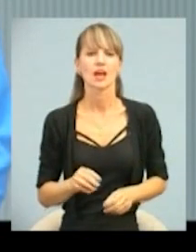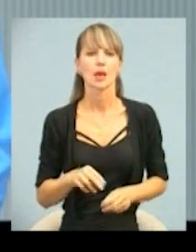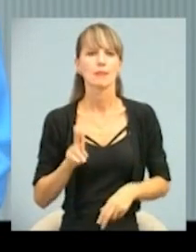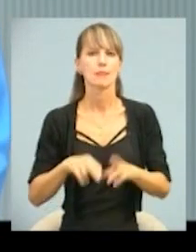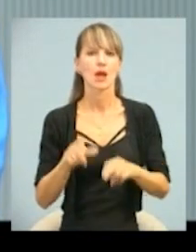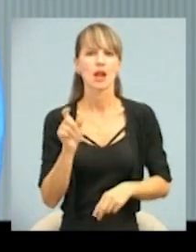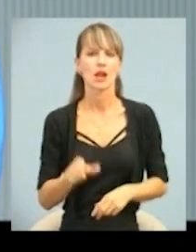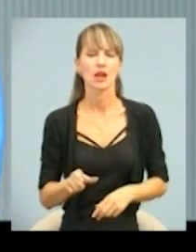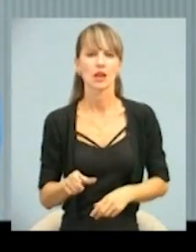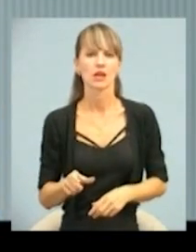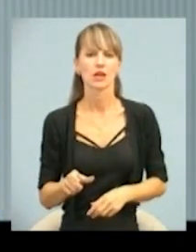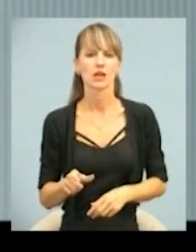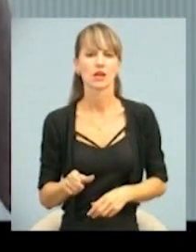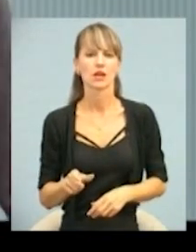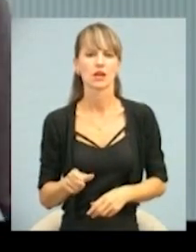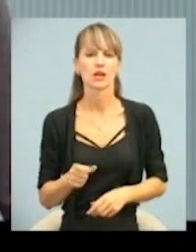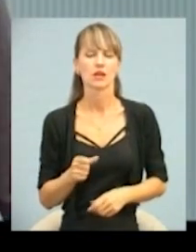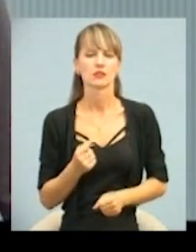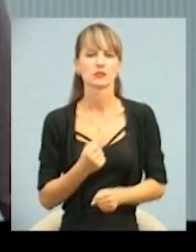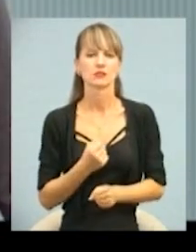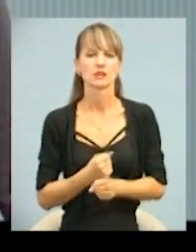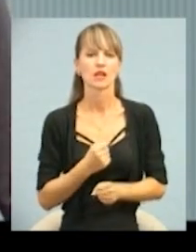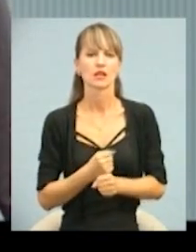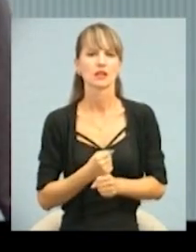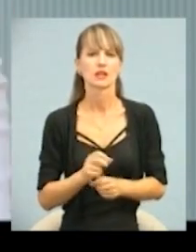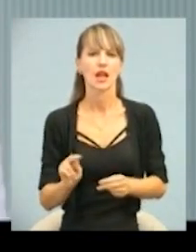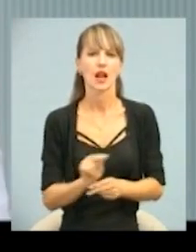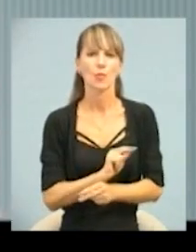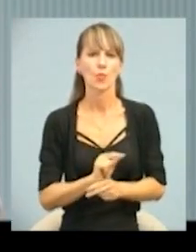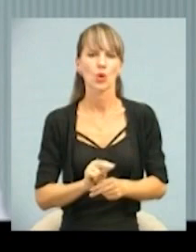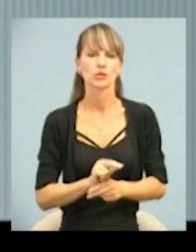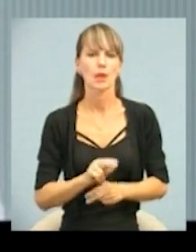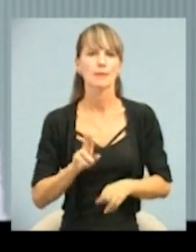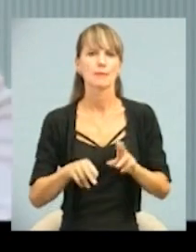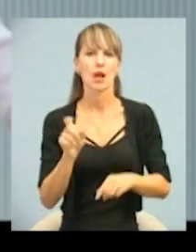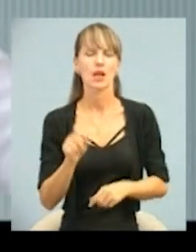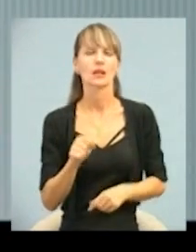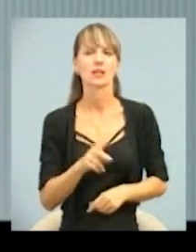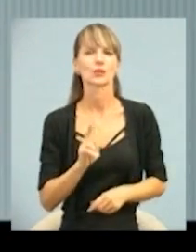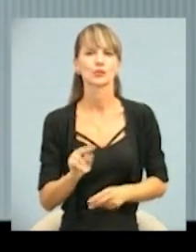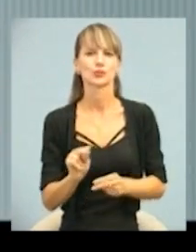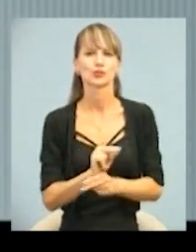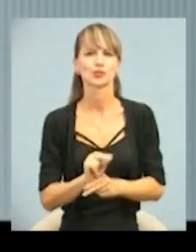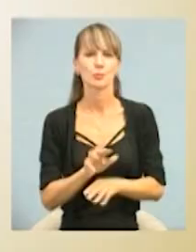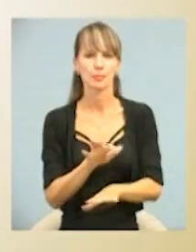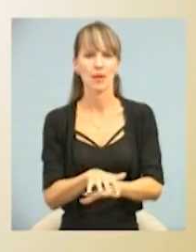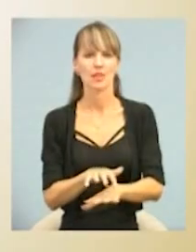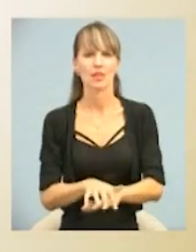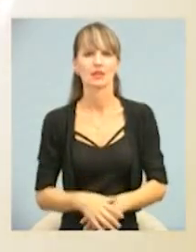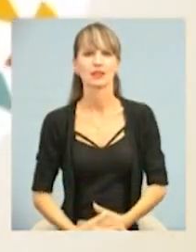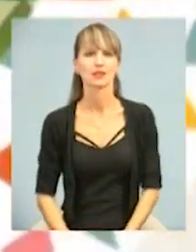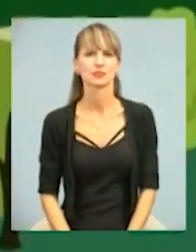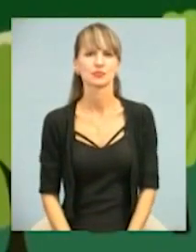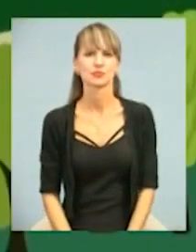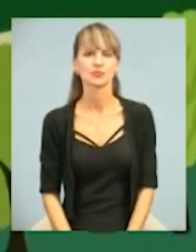Маляр разносит мебель. Маляр делает ремонты. Маляр – это те, кто чинит ботинки.